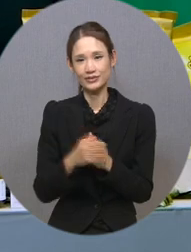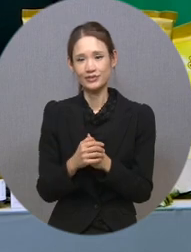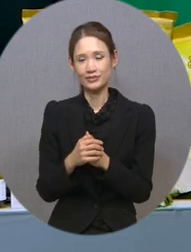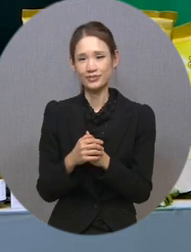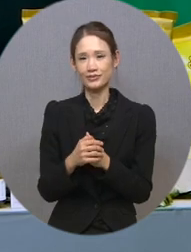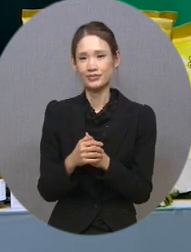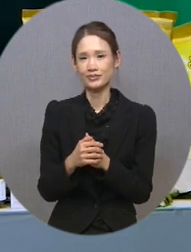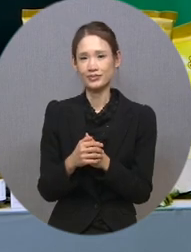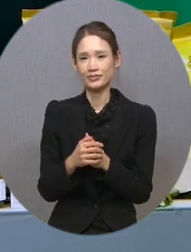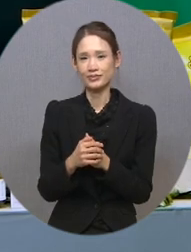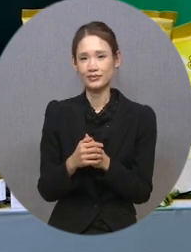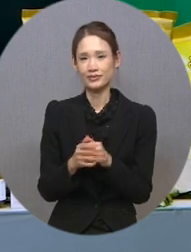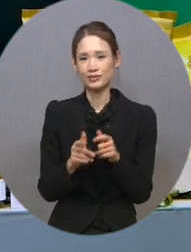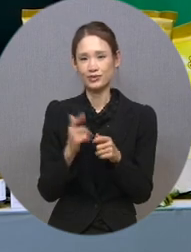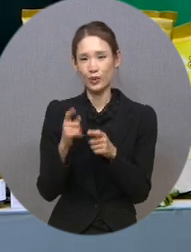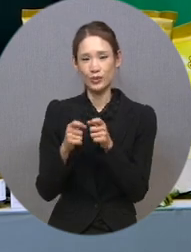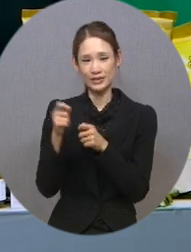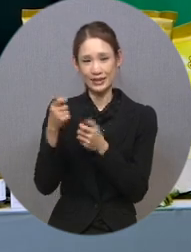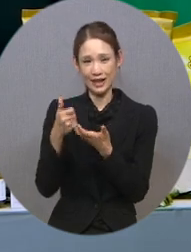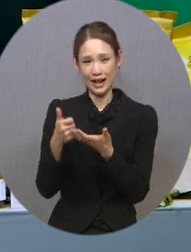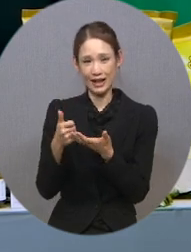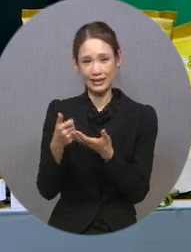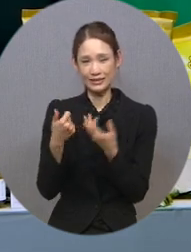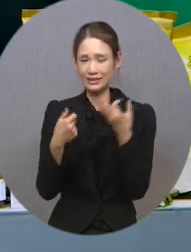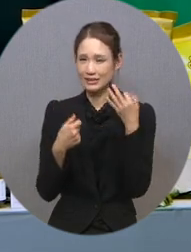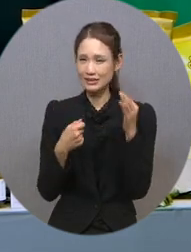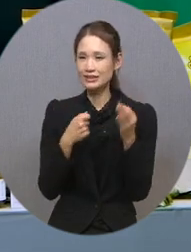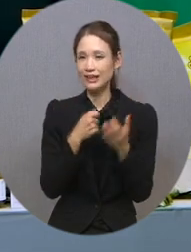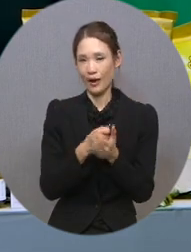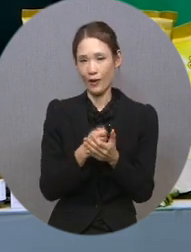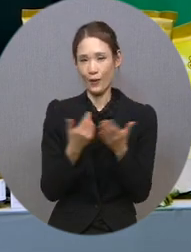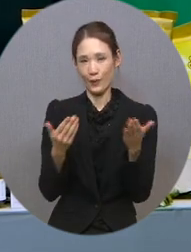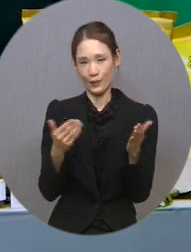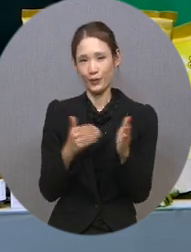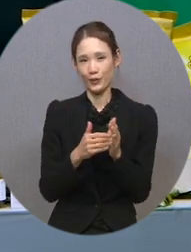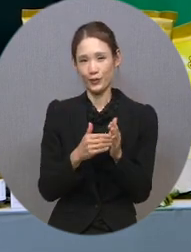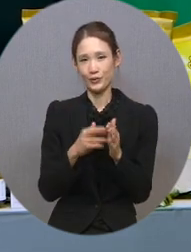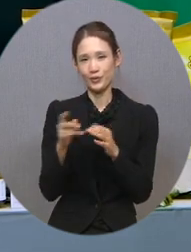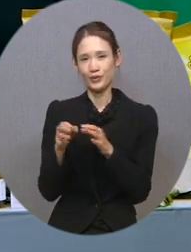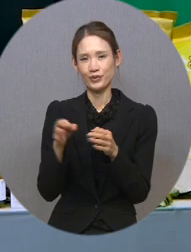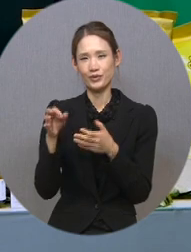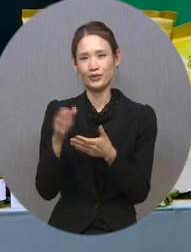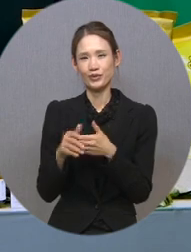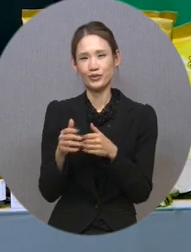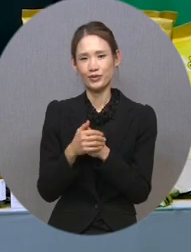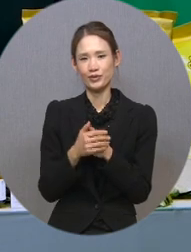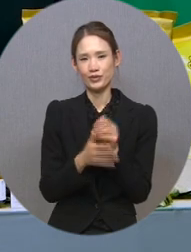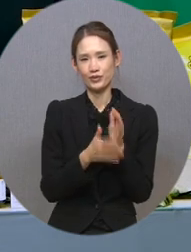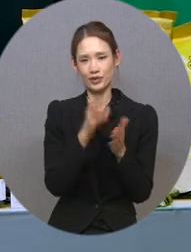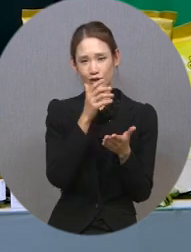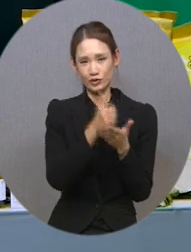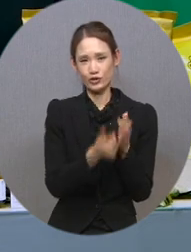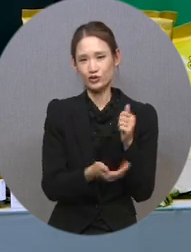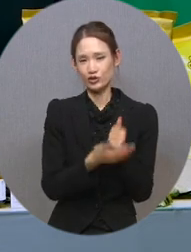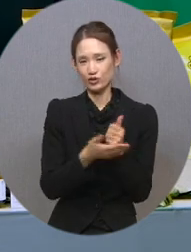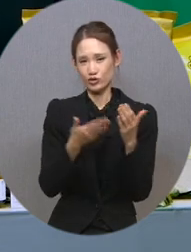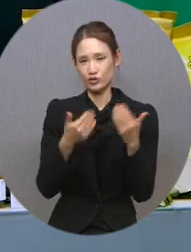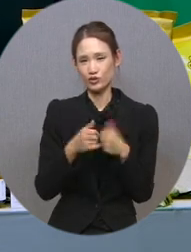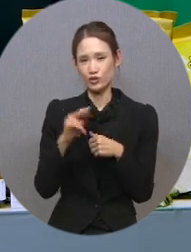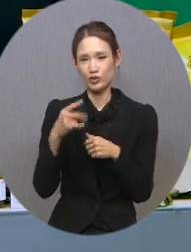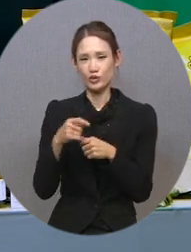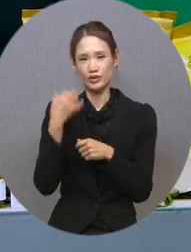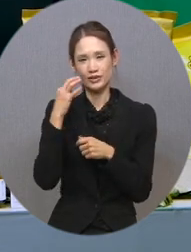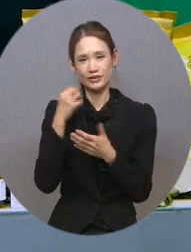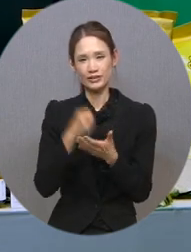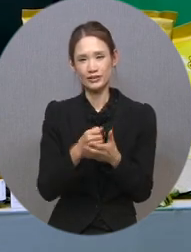있습니다. 아니 그리고 도지사님도 이 품질을 인증한다면서요. 남도장터 거는 시장 군수가 추천하면 도지사가